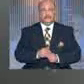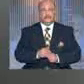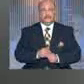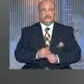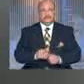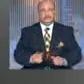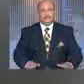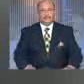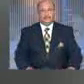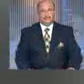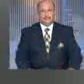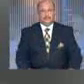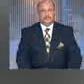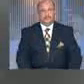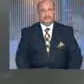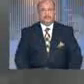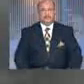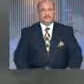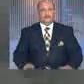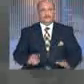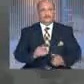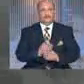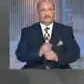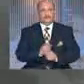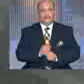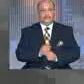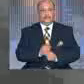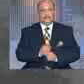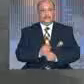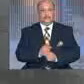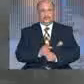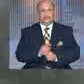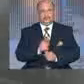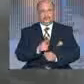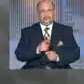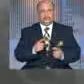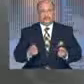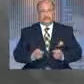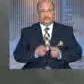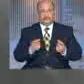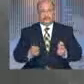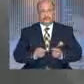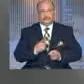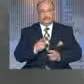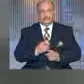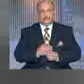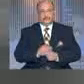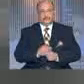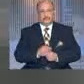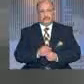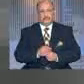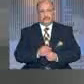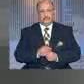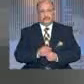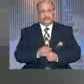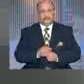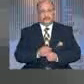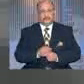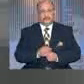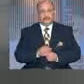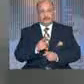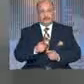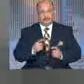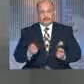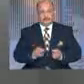مختلفة وحرف متنوعة. الفكرة جت سهلة ياسر، ثم التضامن هذوما عمل بعث نتاع مشاريع صغيرة